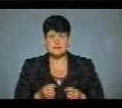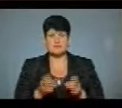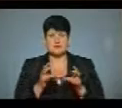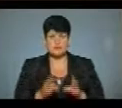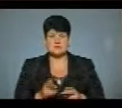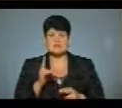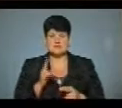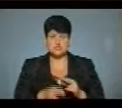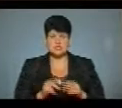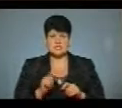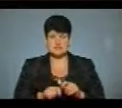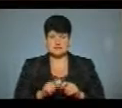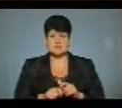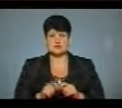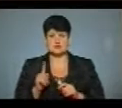Завершено слідство за статтею